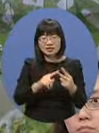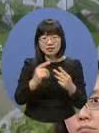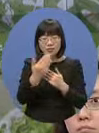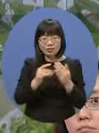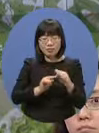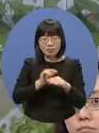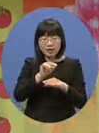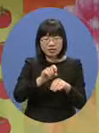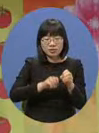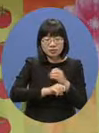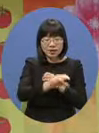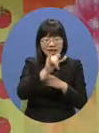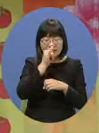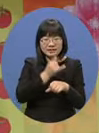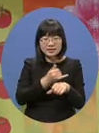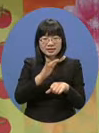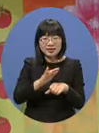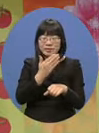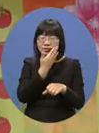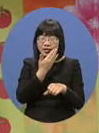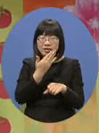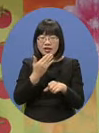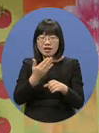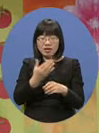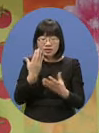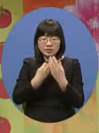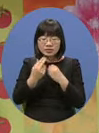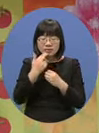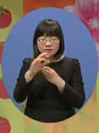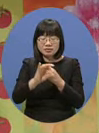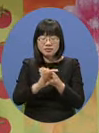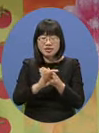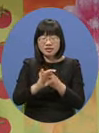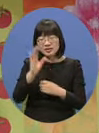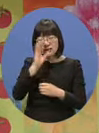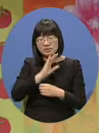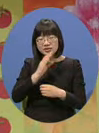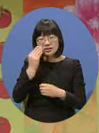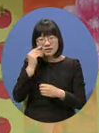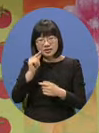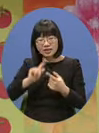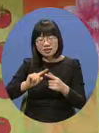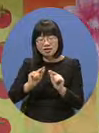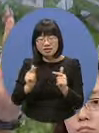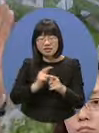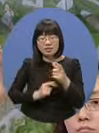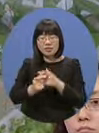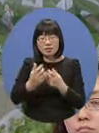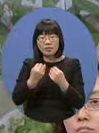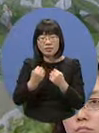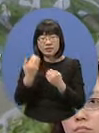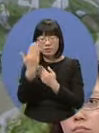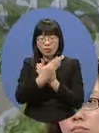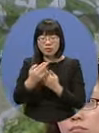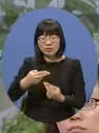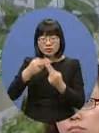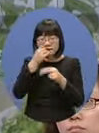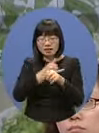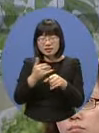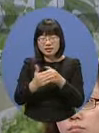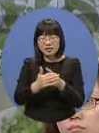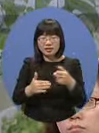밖으로 배출되는데 네. 그렇게 영양소를 섭취를 안 하게 된다면 안 좋은 지방이나 이런 것들이 더 많이 몸에 축적될 수 있으니까